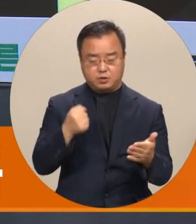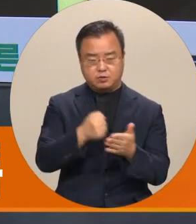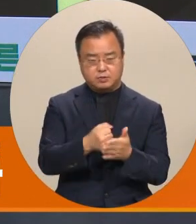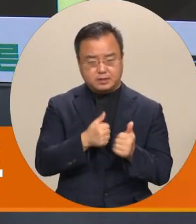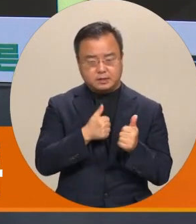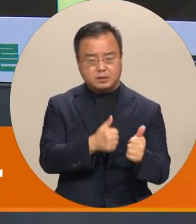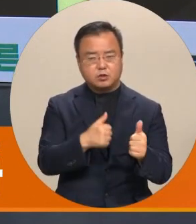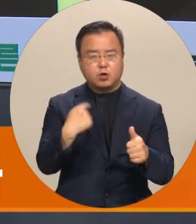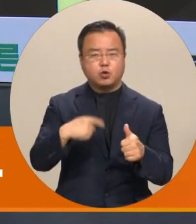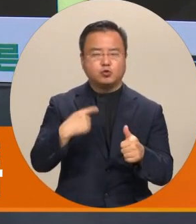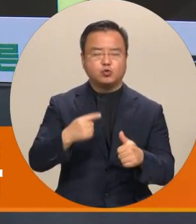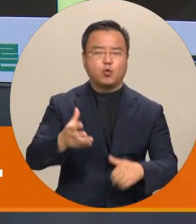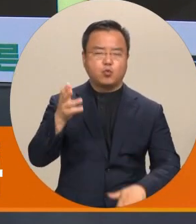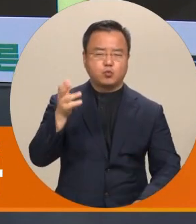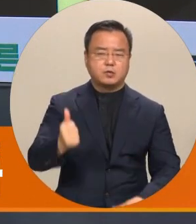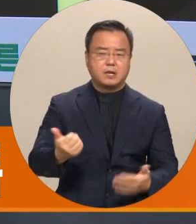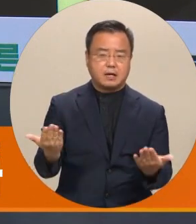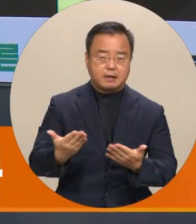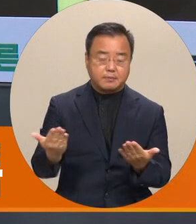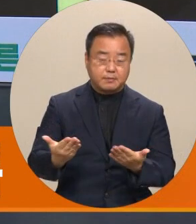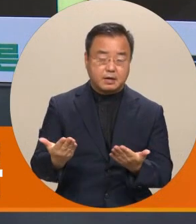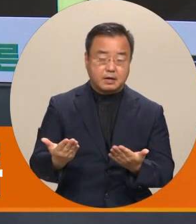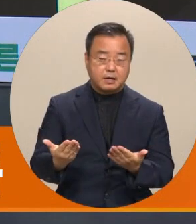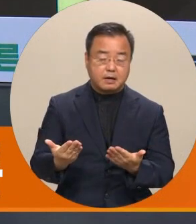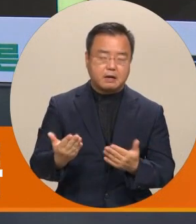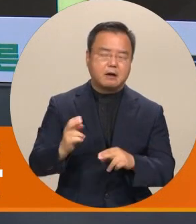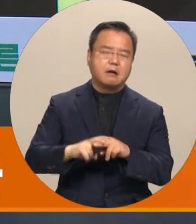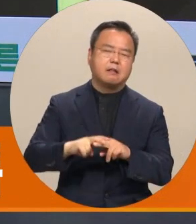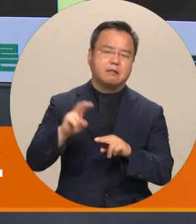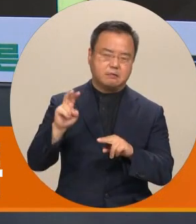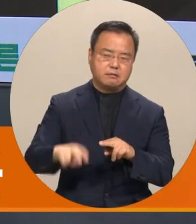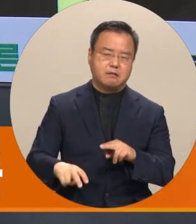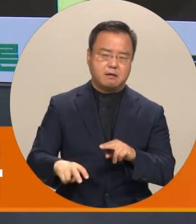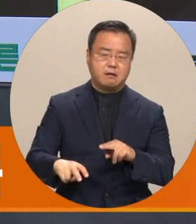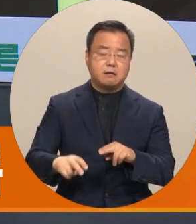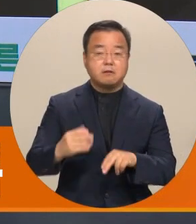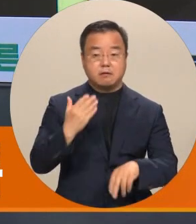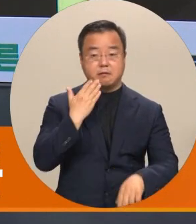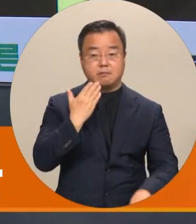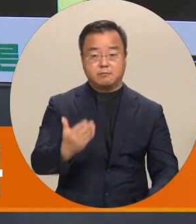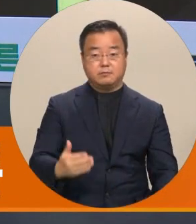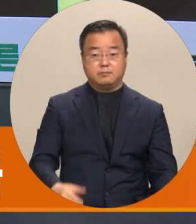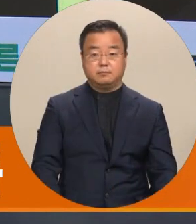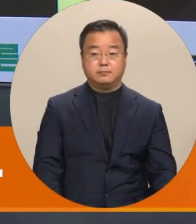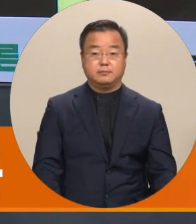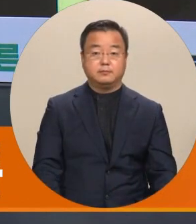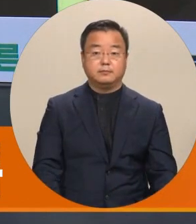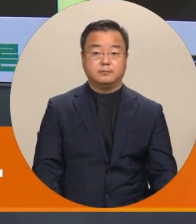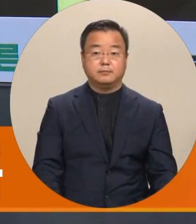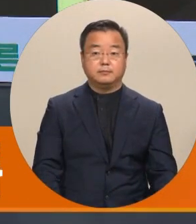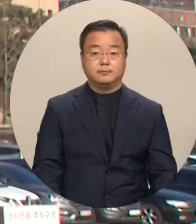교육감직을 내려놔야 하는 사례가 발생할 수도 있습니다 금창호 기자가 취재했습니다